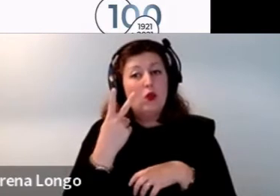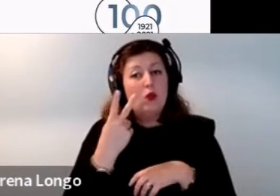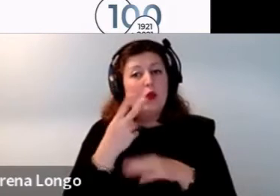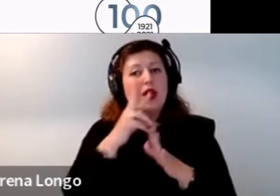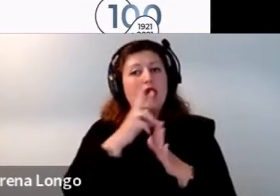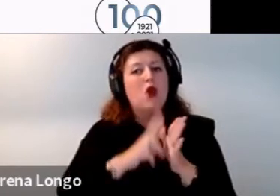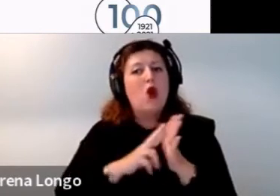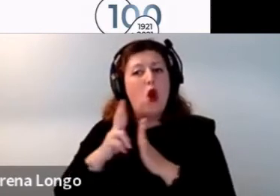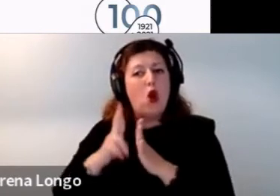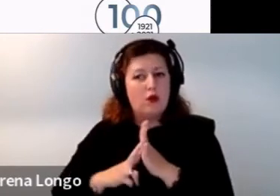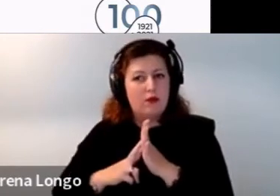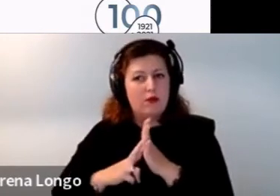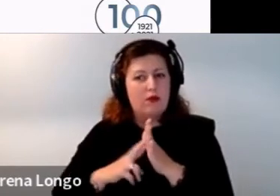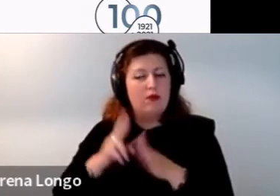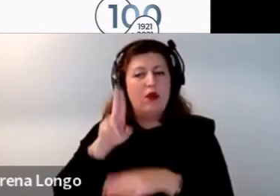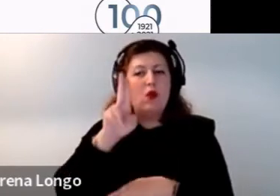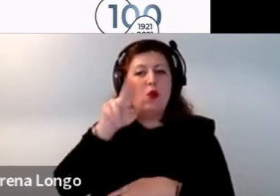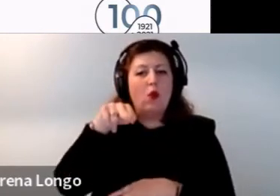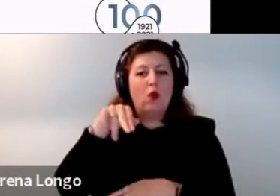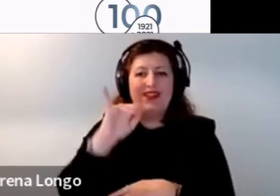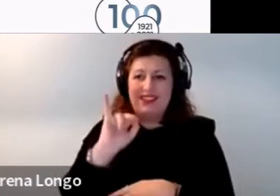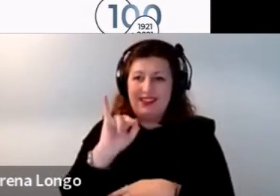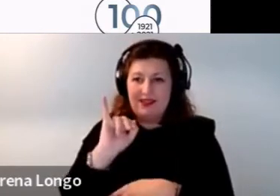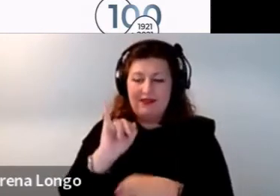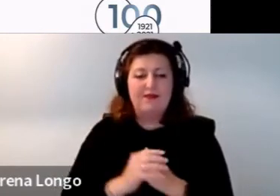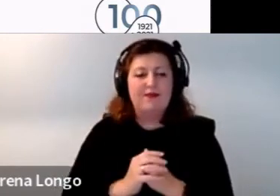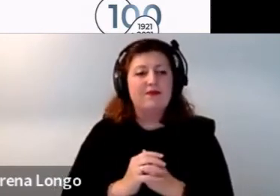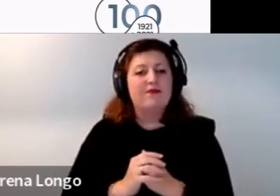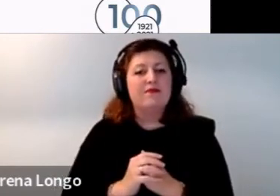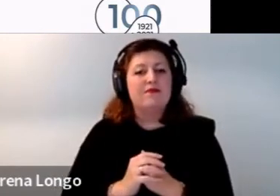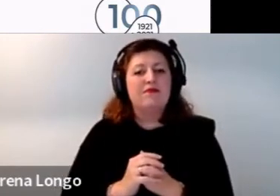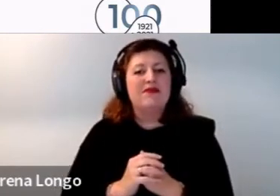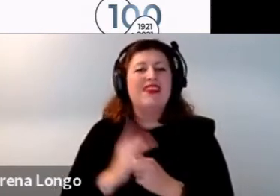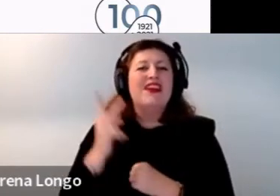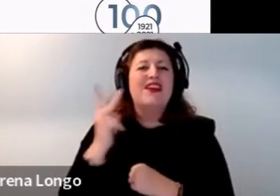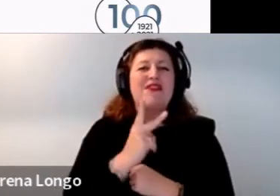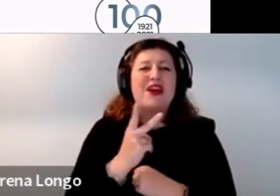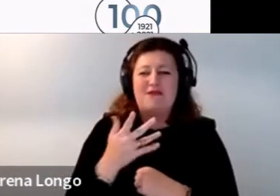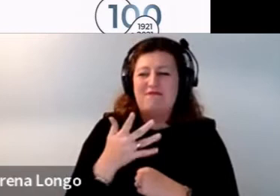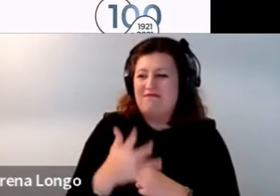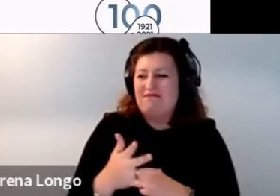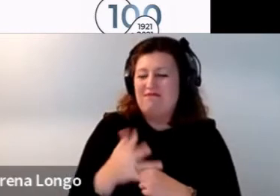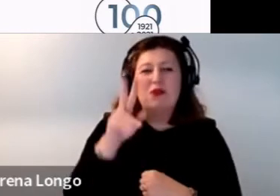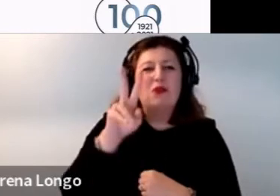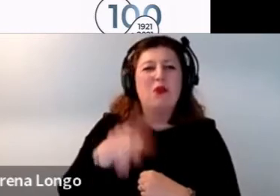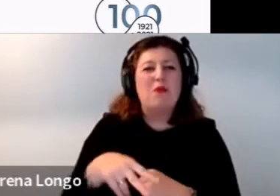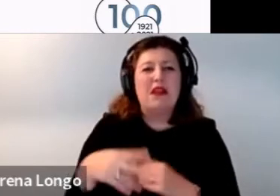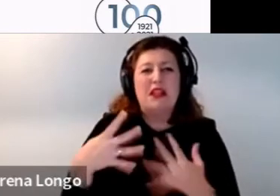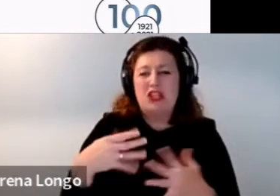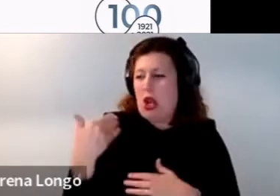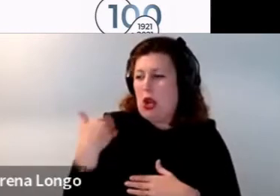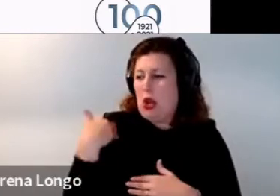due norme, molto importanti, sono tra l'altro relativamente recenti, la prima del 2019, l'altra